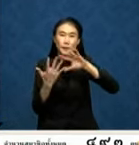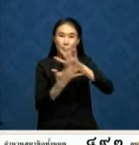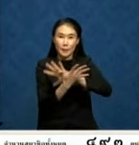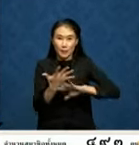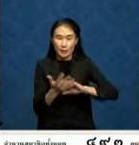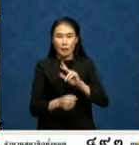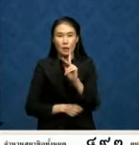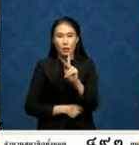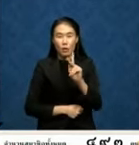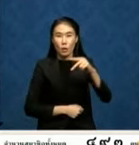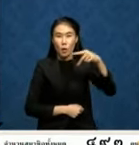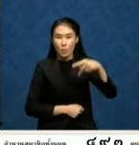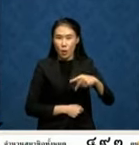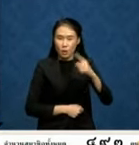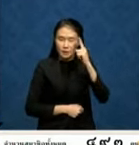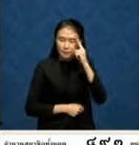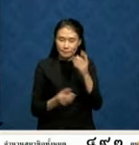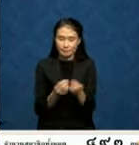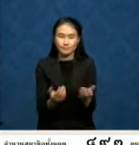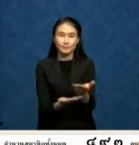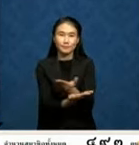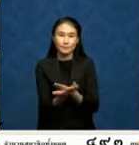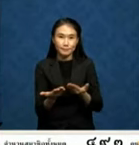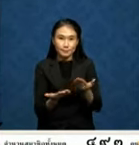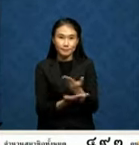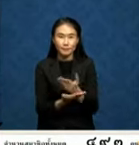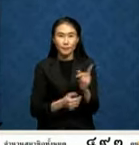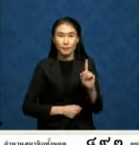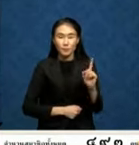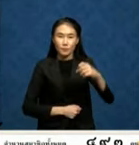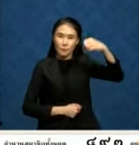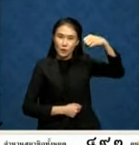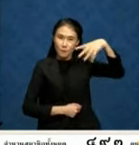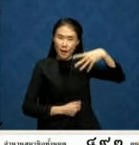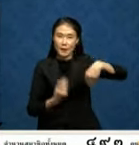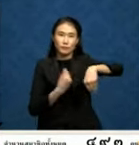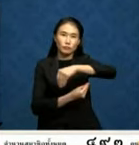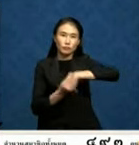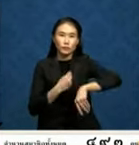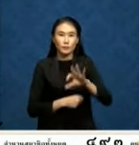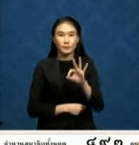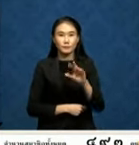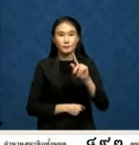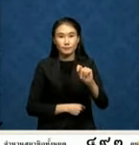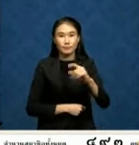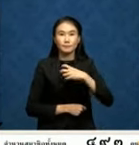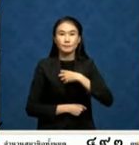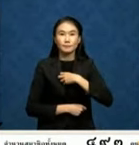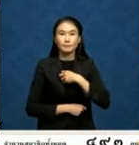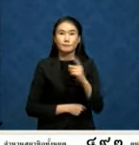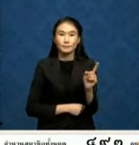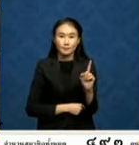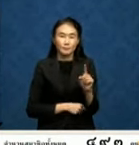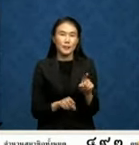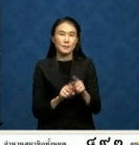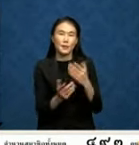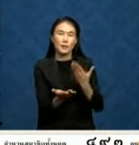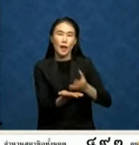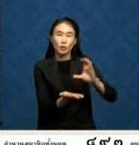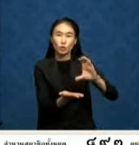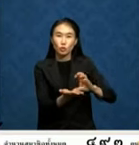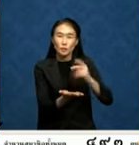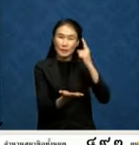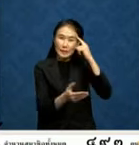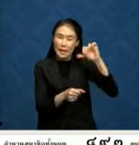กพ.ได้พิจารณาปรับค่าไฟฟ้าผันแปร FT เพื่อให้สะท้อนต้นทุนค่าเชื้อเพลิง